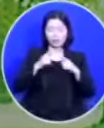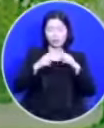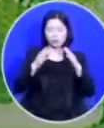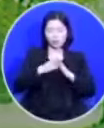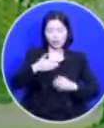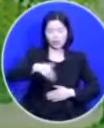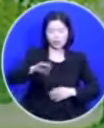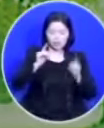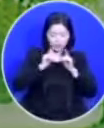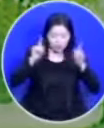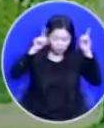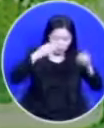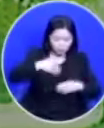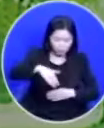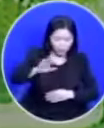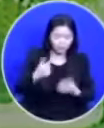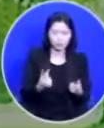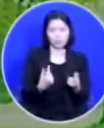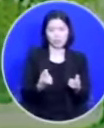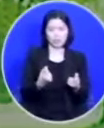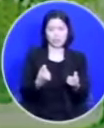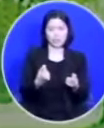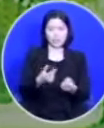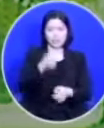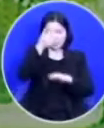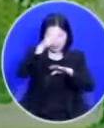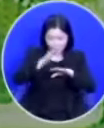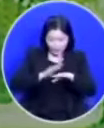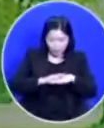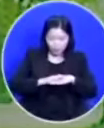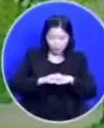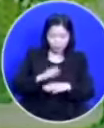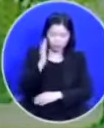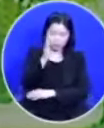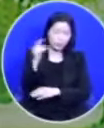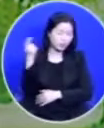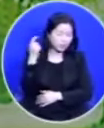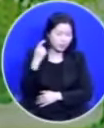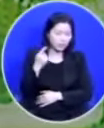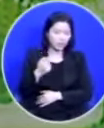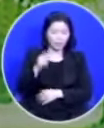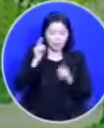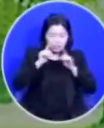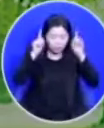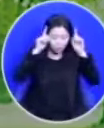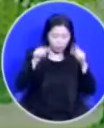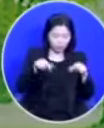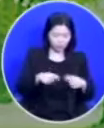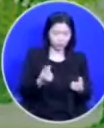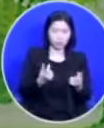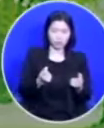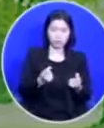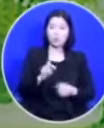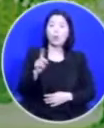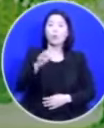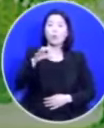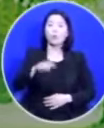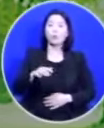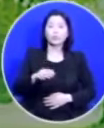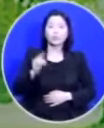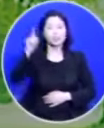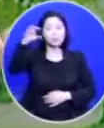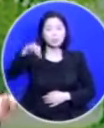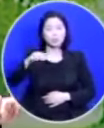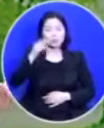같았지요 예배드리고 설교 듣는게 자기에게는 지옥 가는 것 가 뜨는 거예요 그럼 오디가 전국 이냐